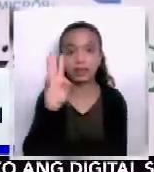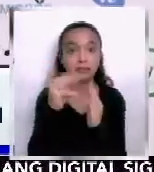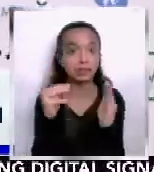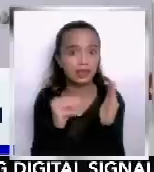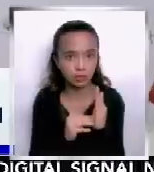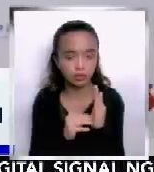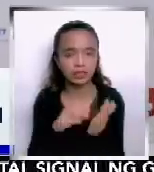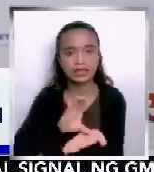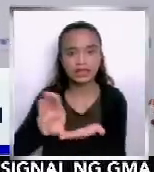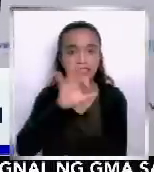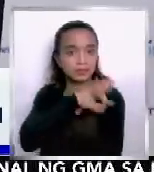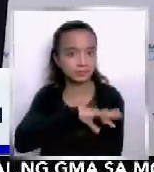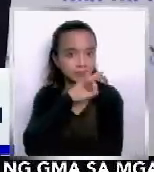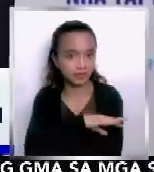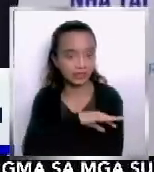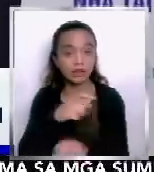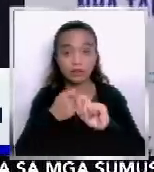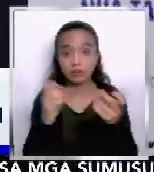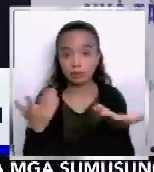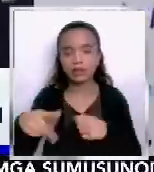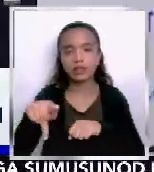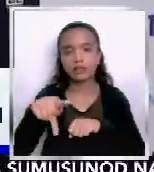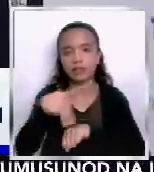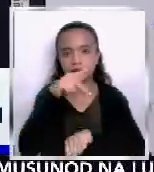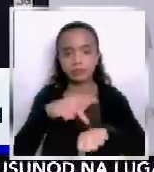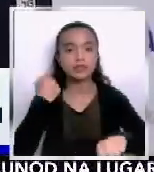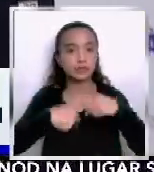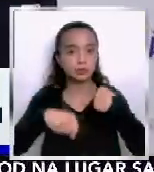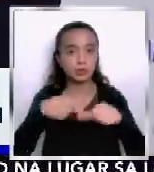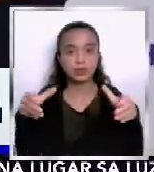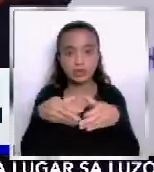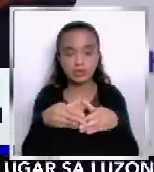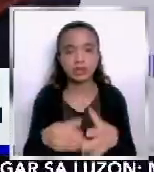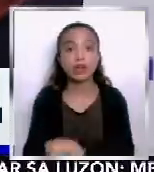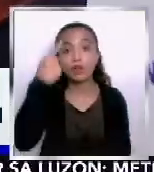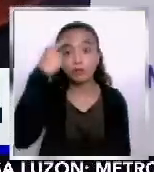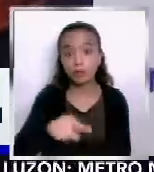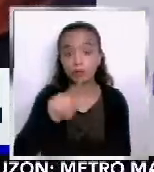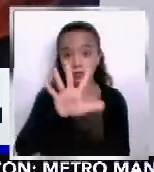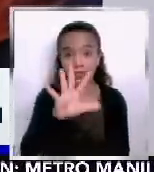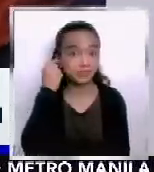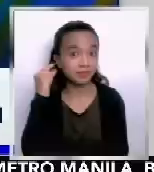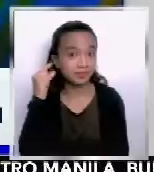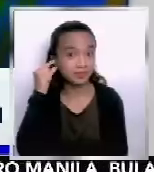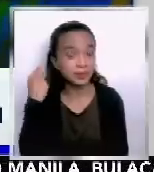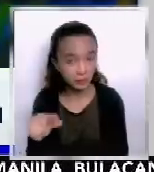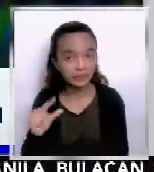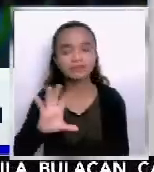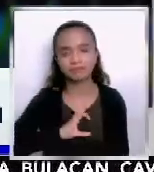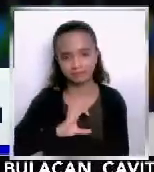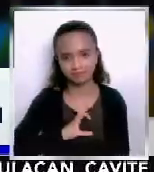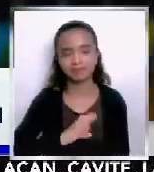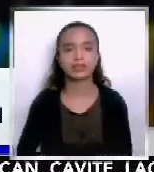cash incentives mula sa Philippine Sports Commission para sa mga gintong medalyang naiuwi niya para sa Pilipinas. Bago